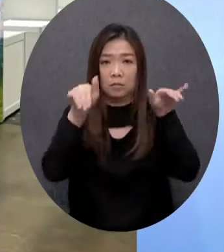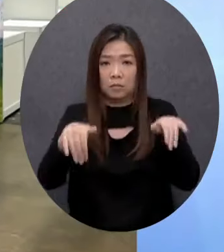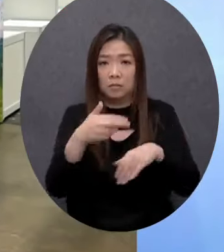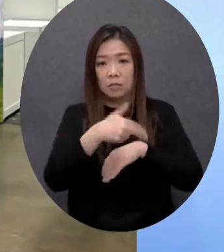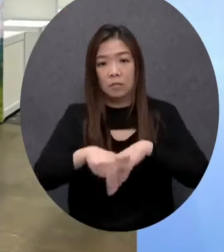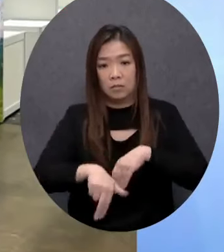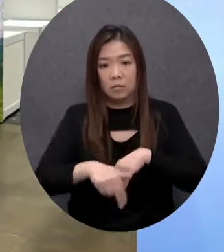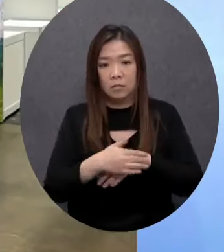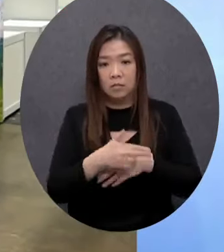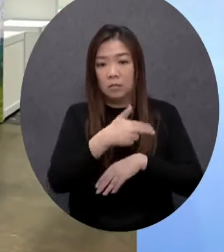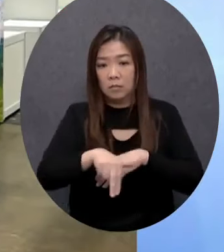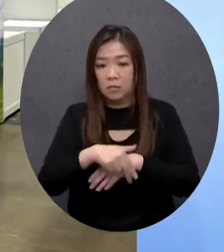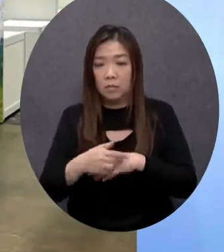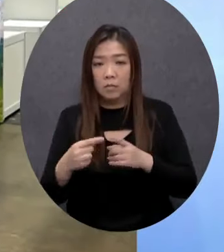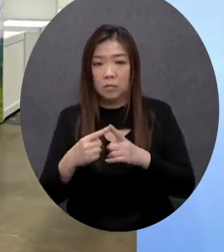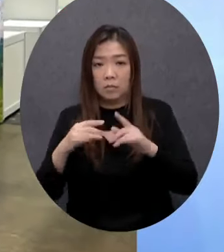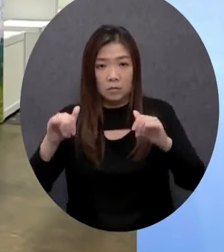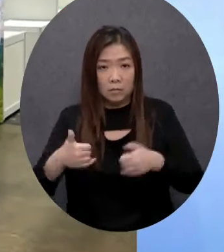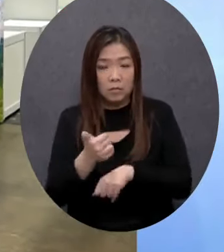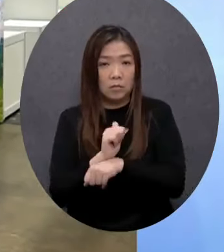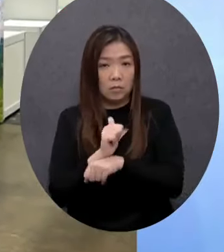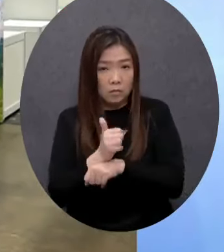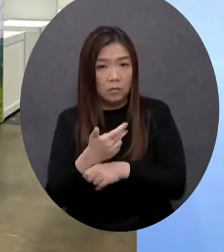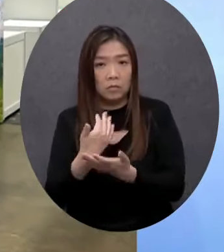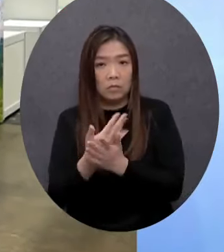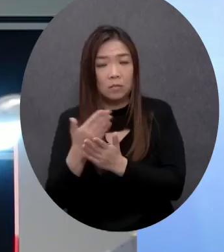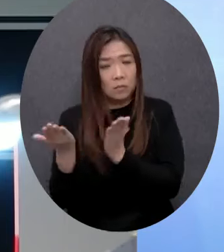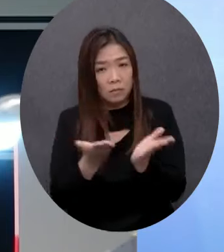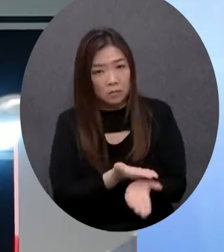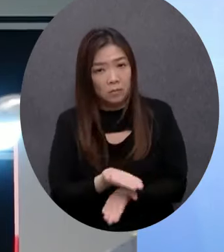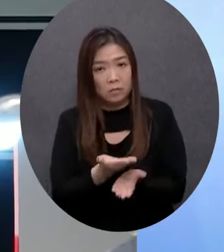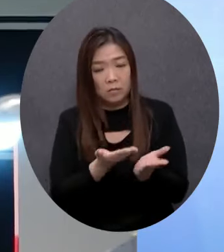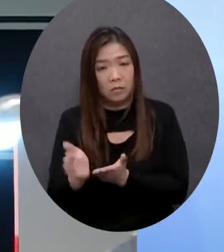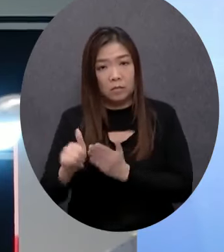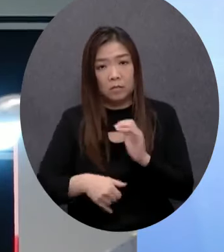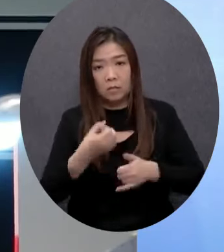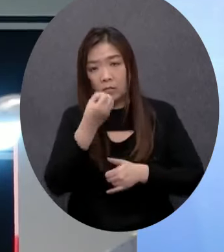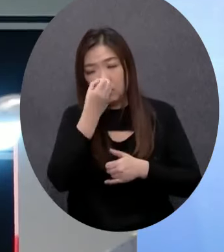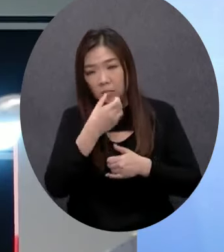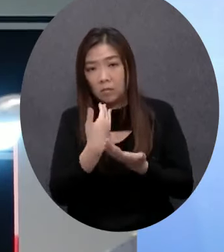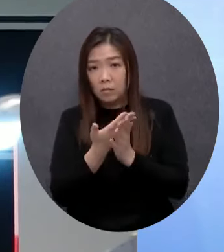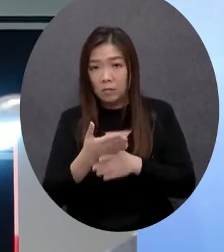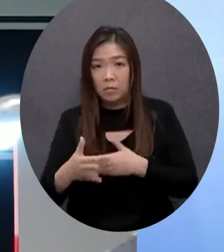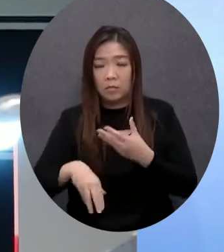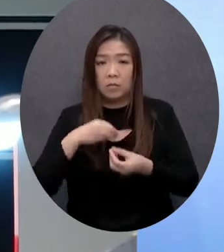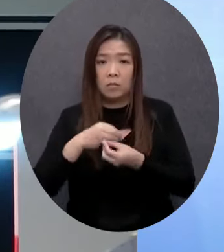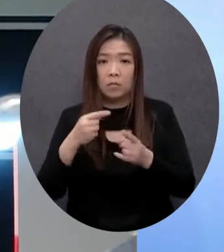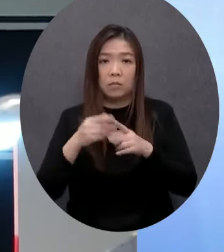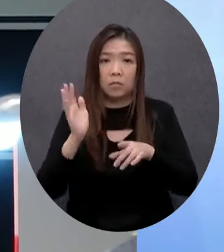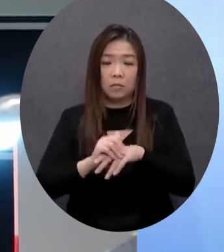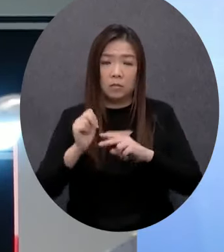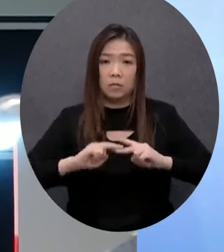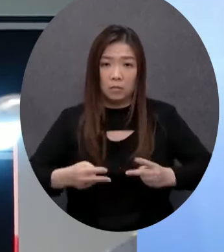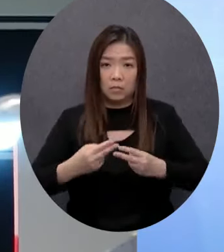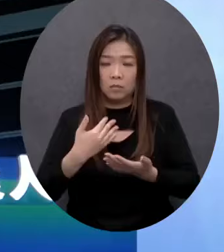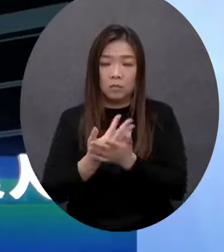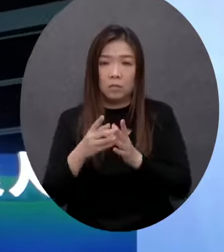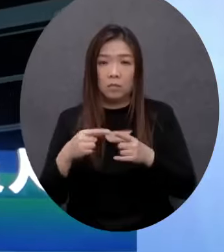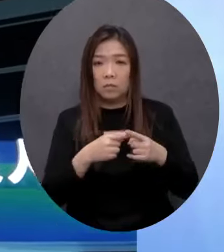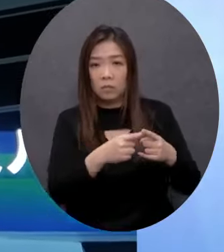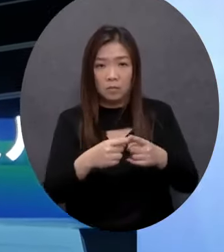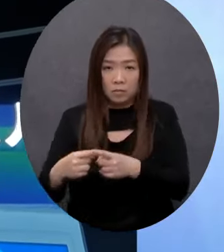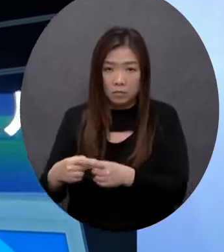会人才博览展，欢迎有意来港或者在港发展的人才、关心人才发展的各界持份者、非本